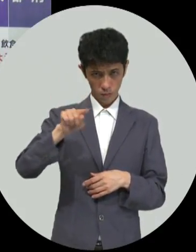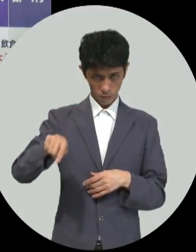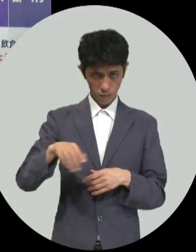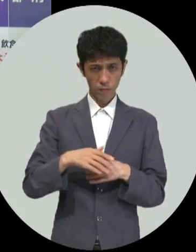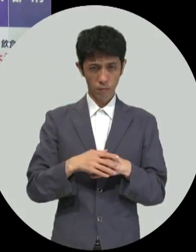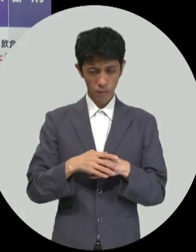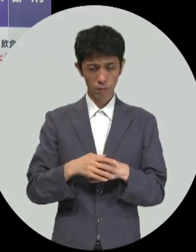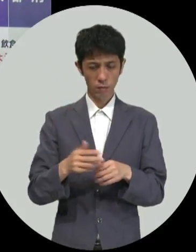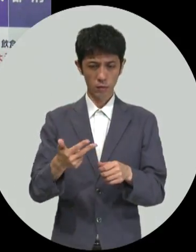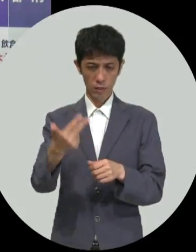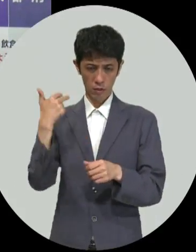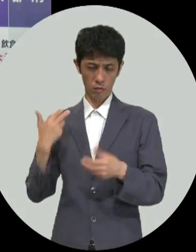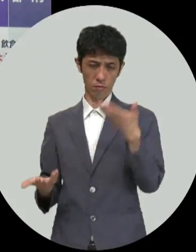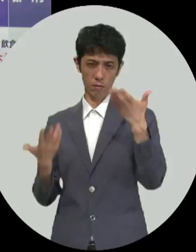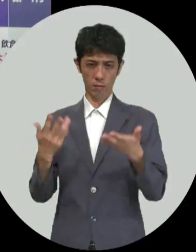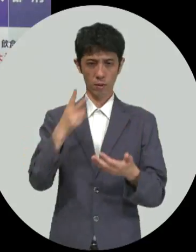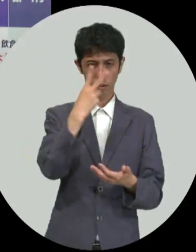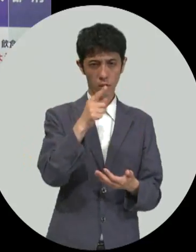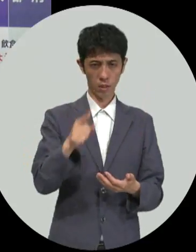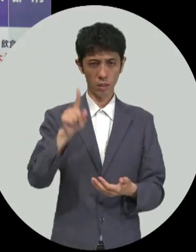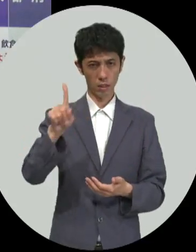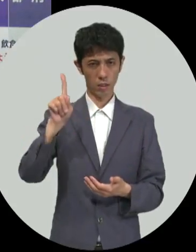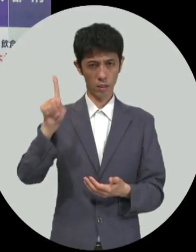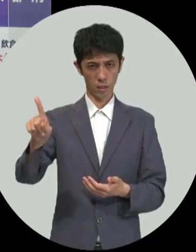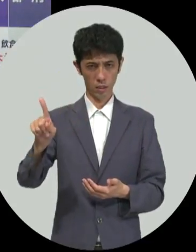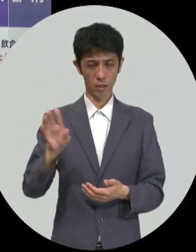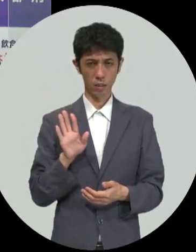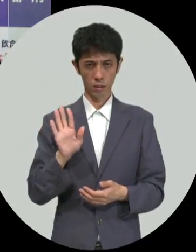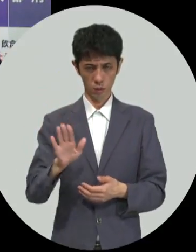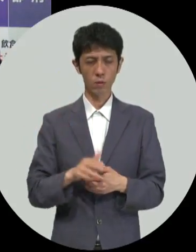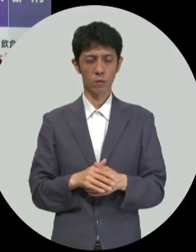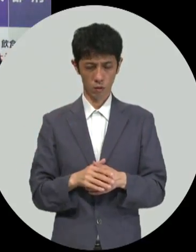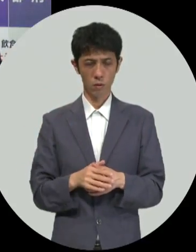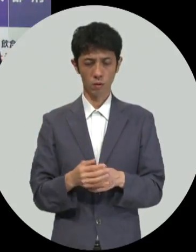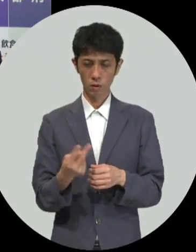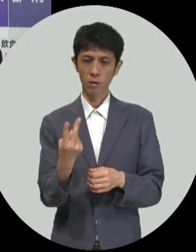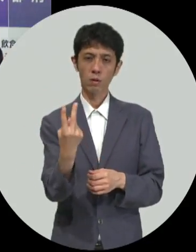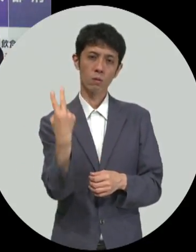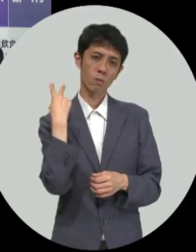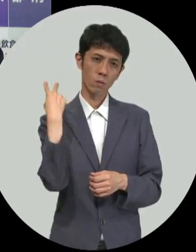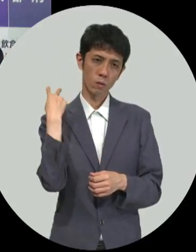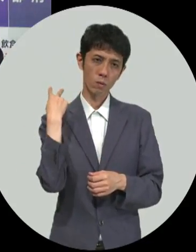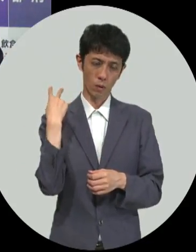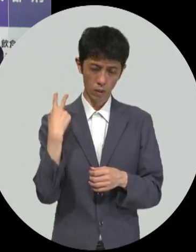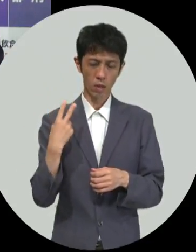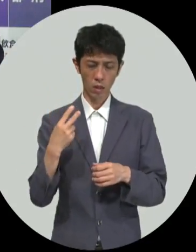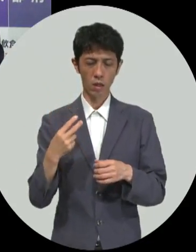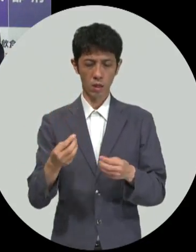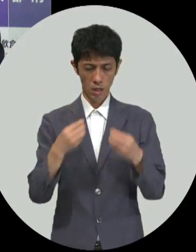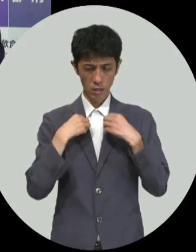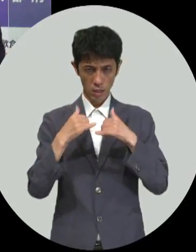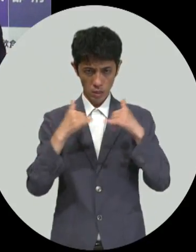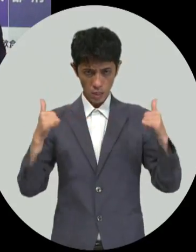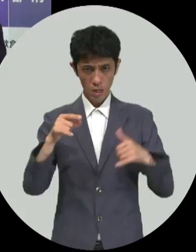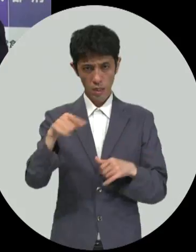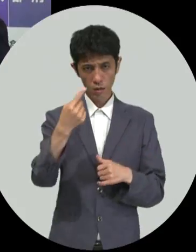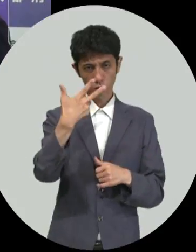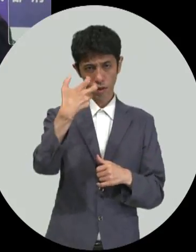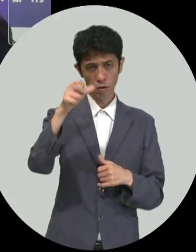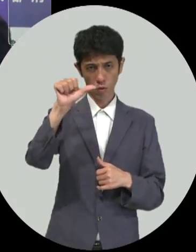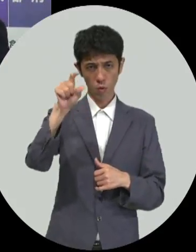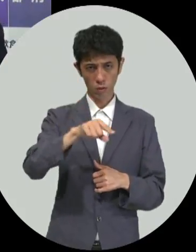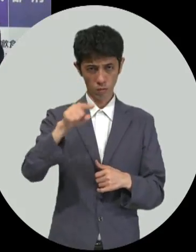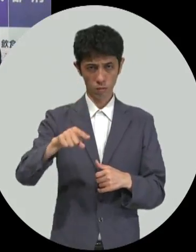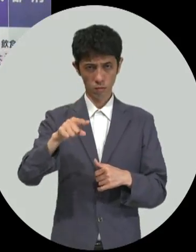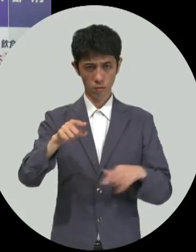が 2.11 ということです。それから一昨日には、感染者数が175人ということで過去